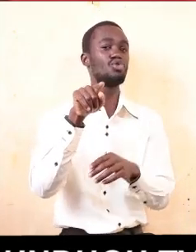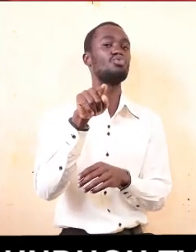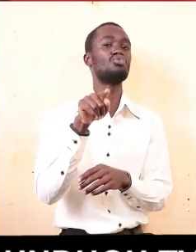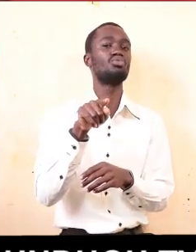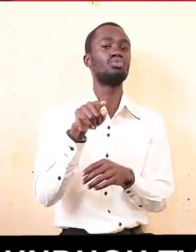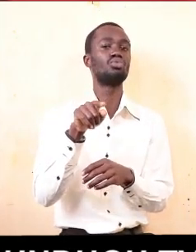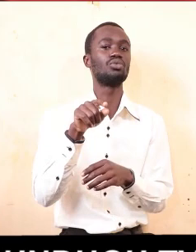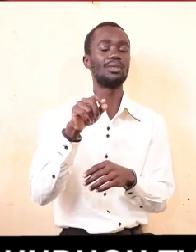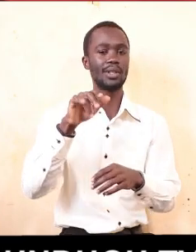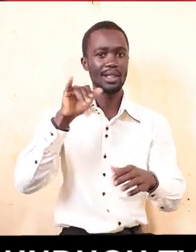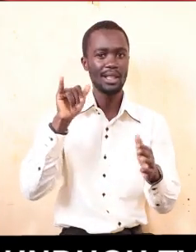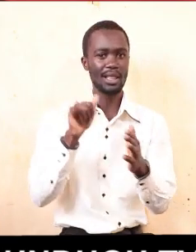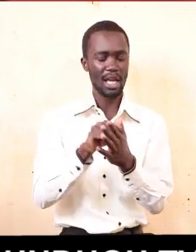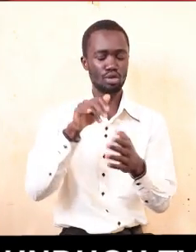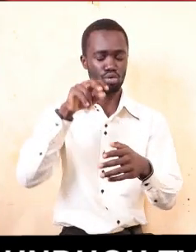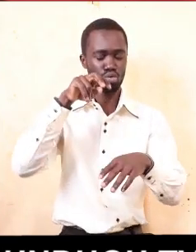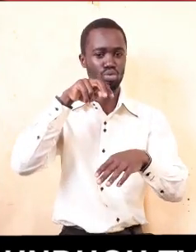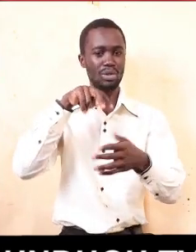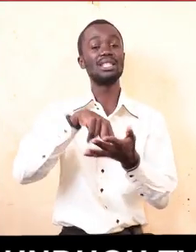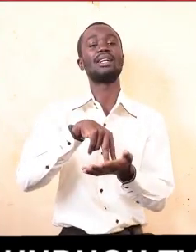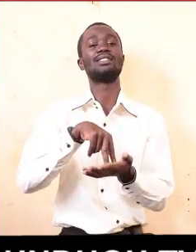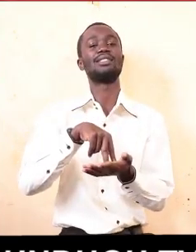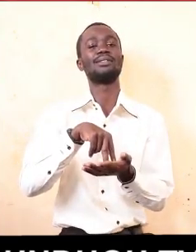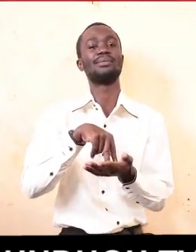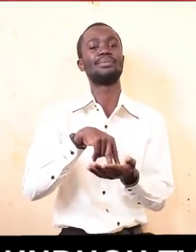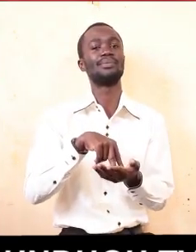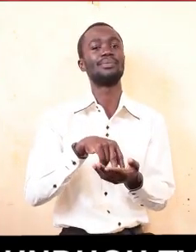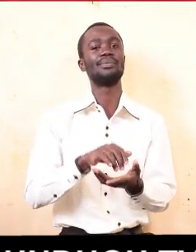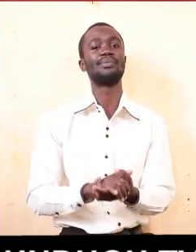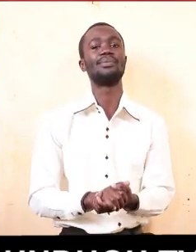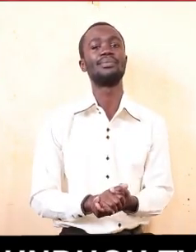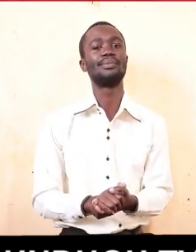ili uweze kusimama.